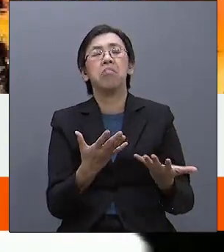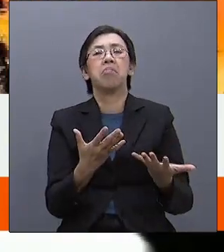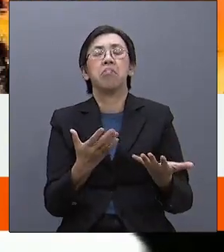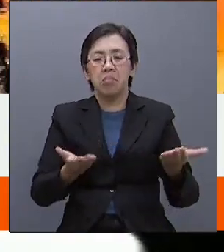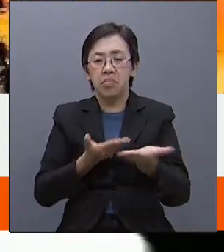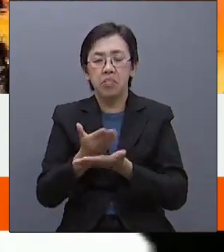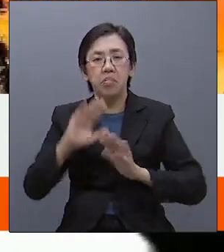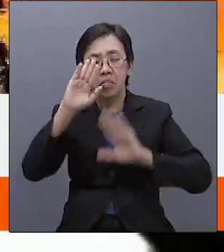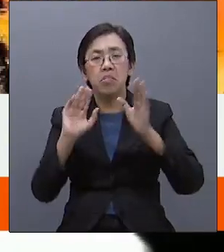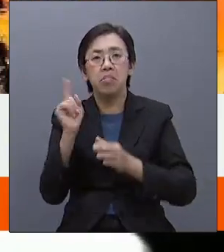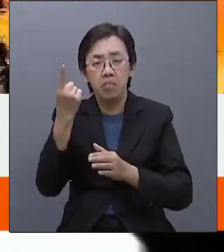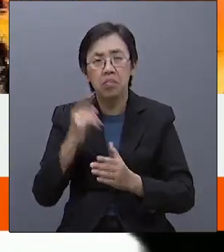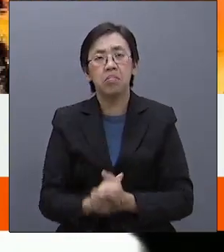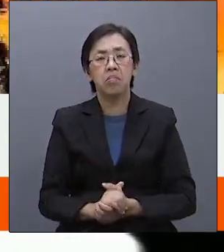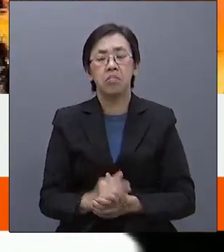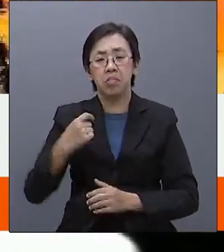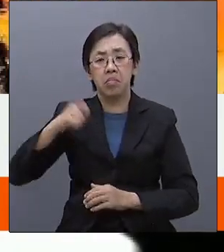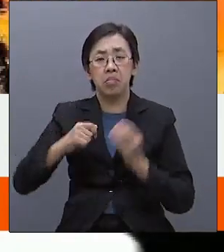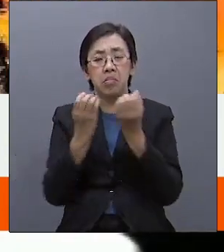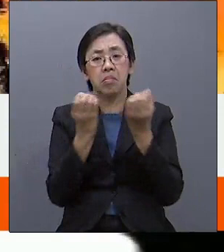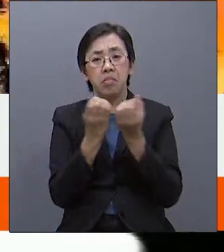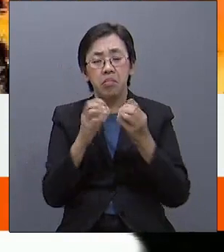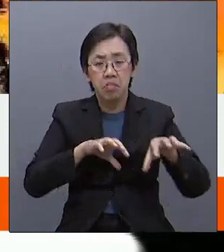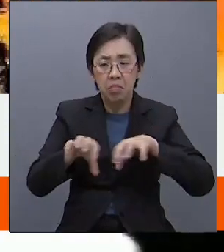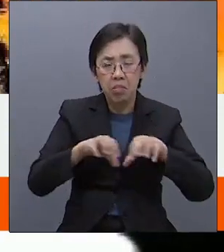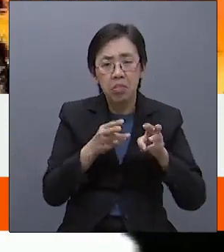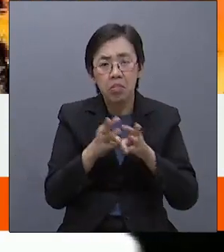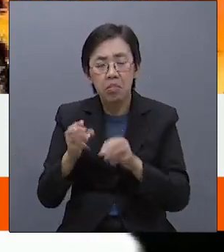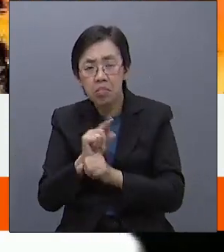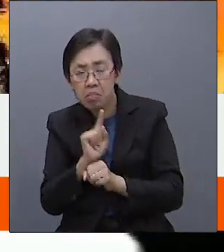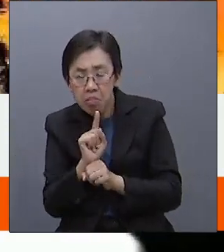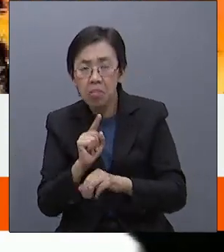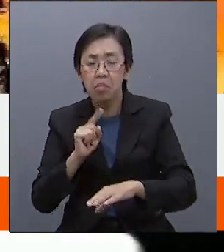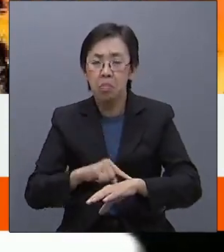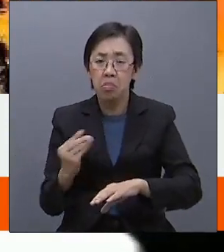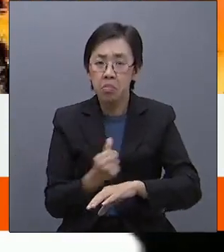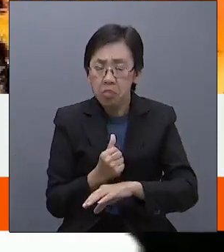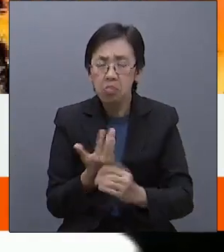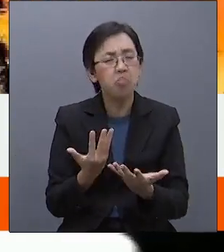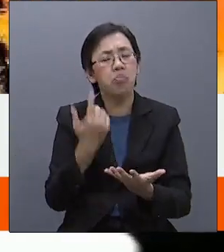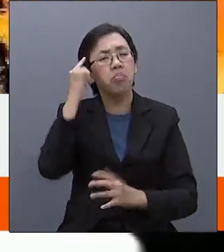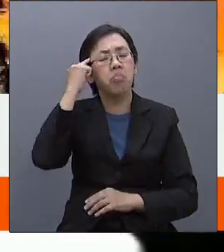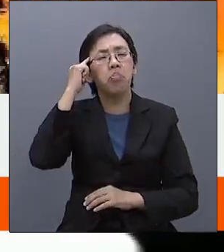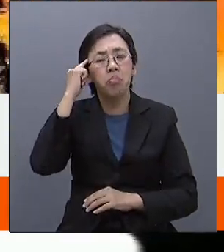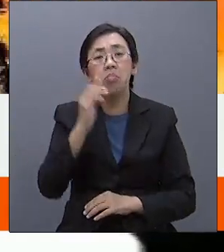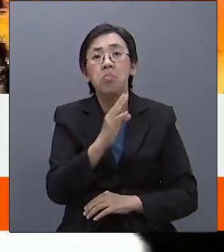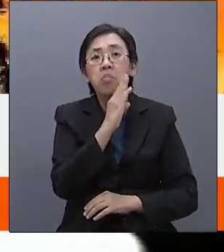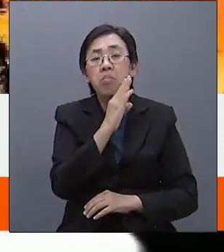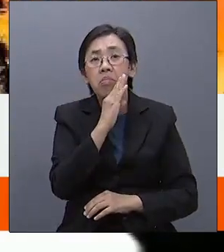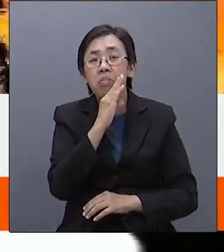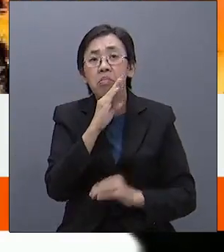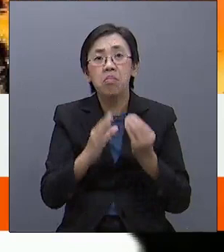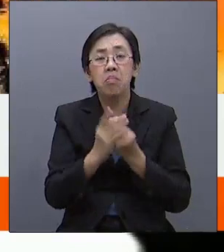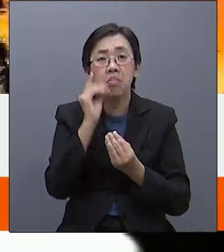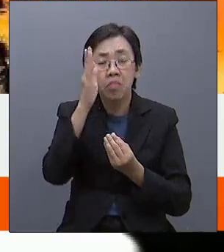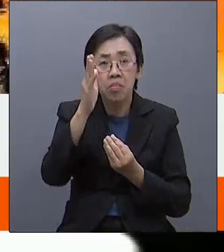ต้องดูว่าศาลนูนท่านจะดำเนินการให้โดยเร็วแค่ไหนอย่างไรนะครับแต่ถ้าหากอาทิตย์หน้าท่